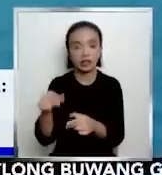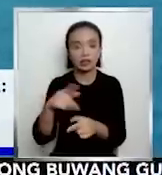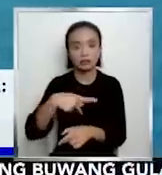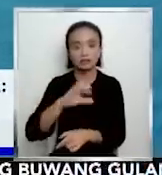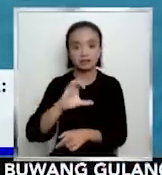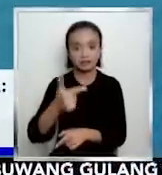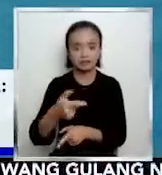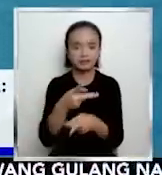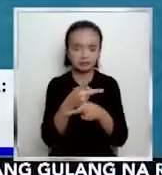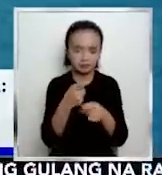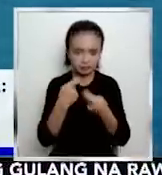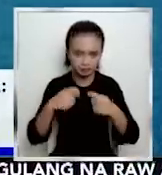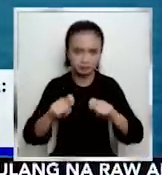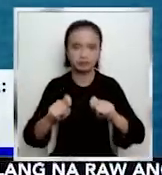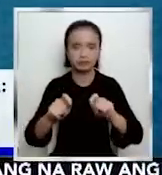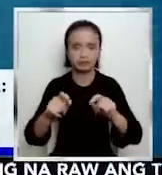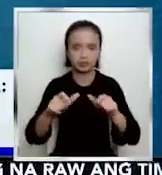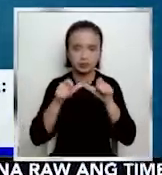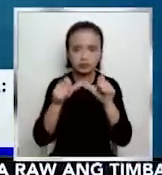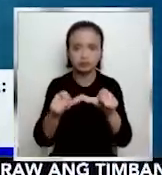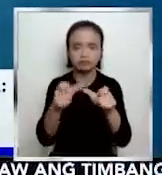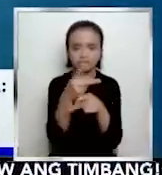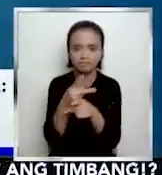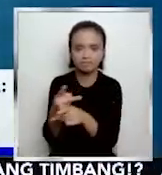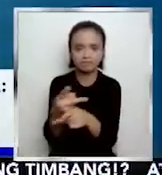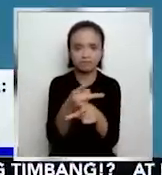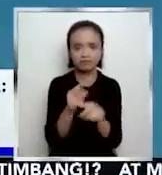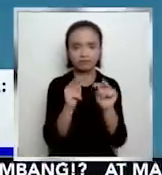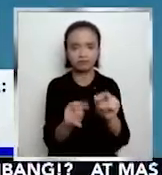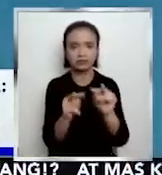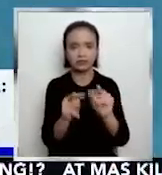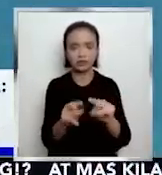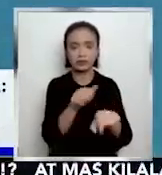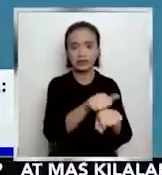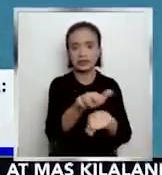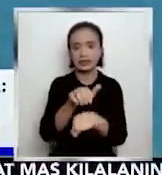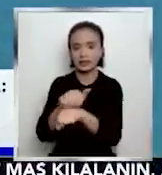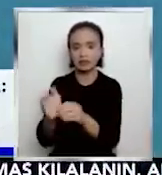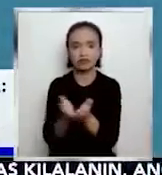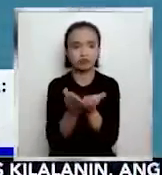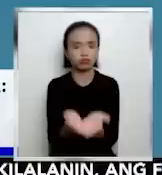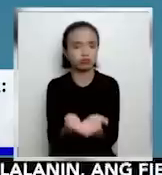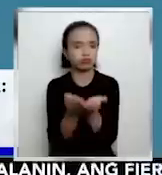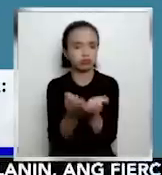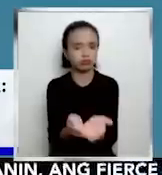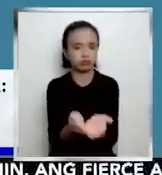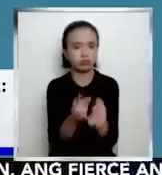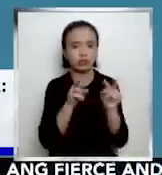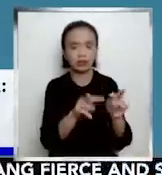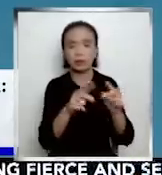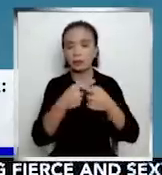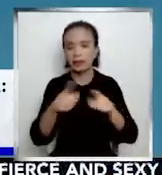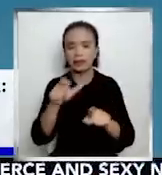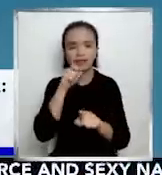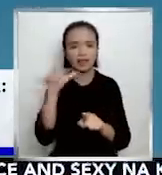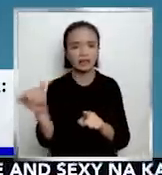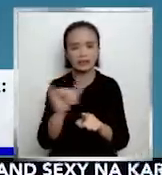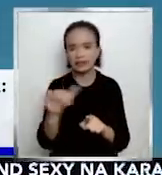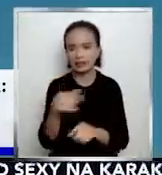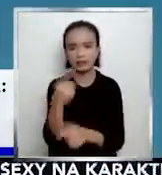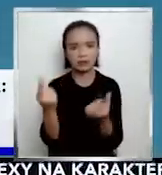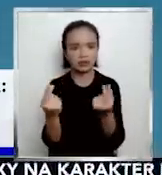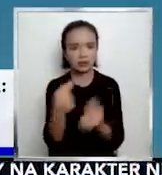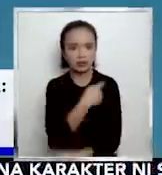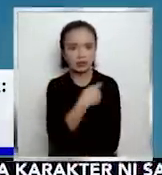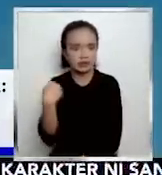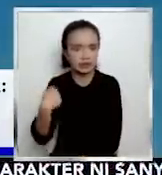at regular na magpapadala ng mga patrol ships at eroplano. Pero hindi nila tutularan ang pangaharas ng China para igiit